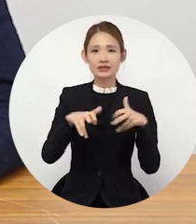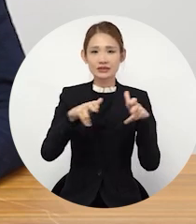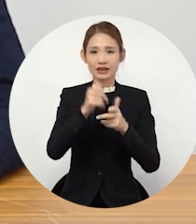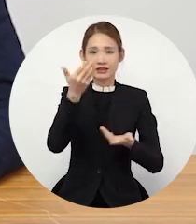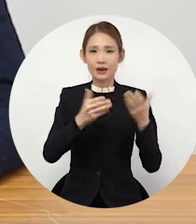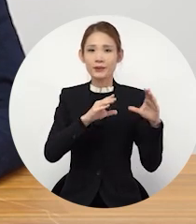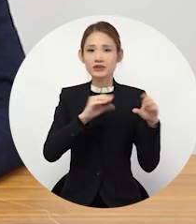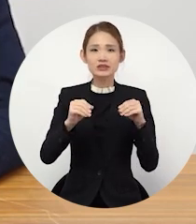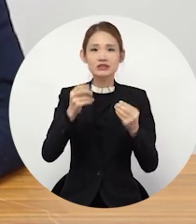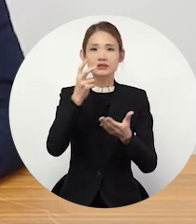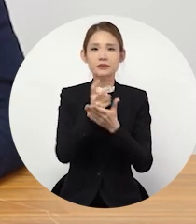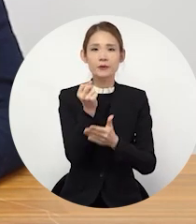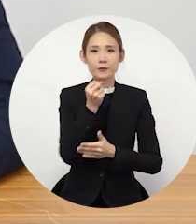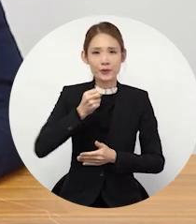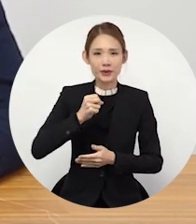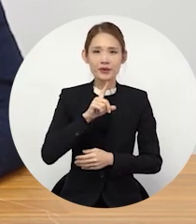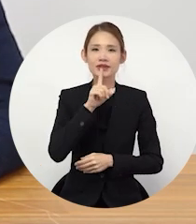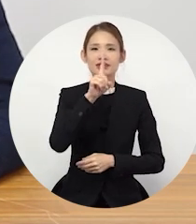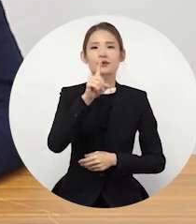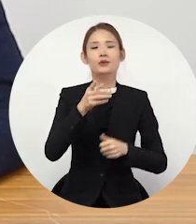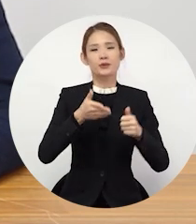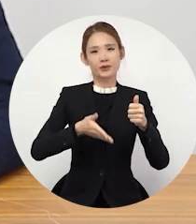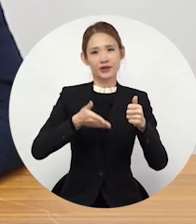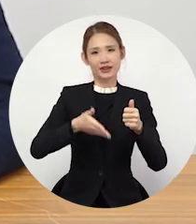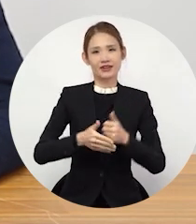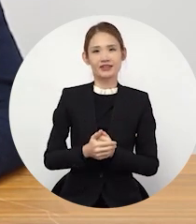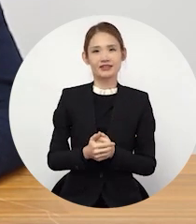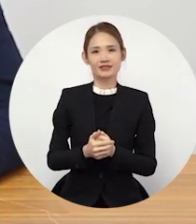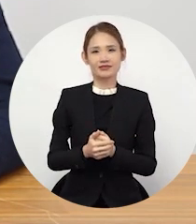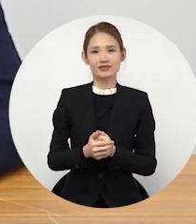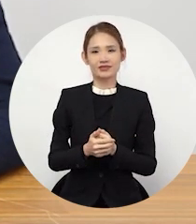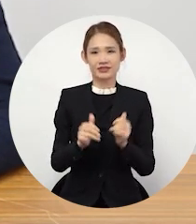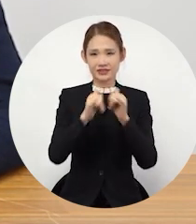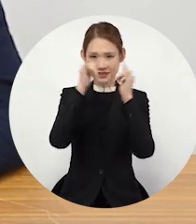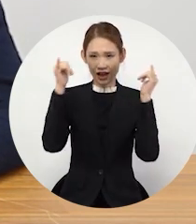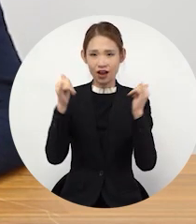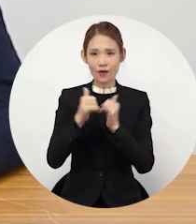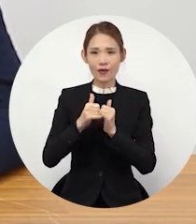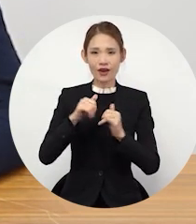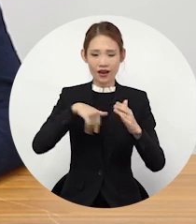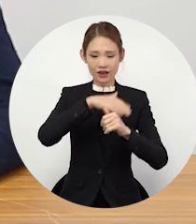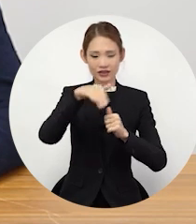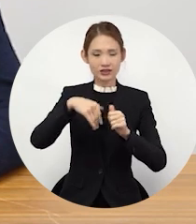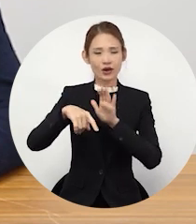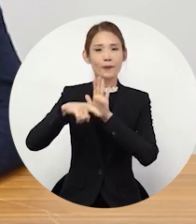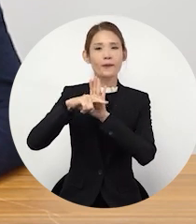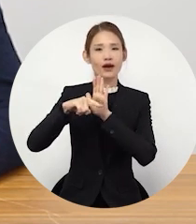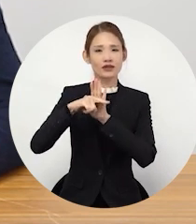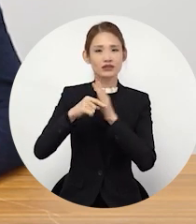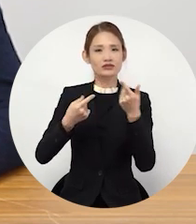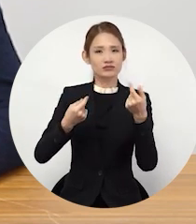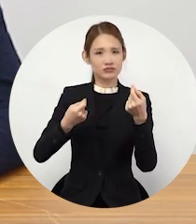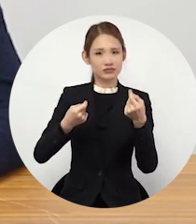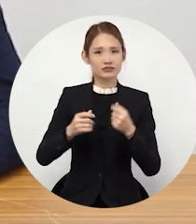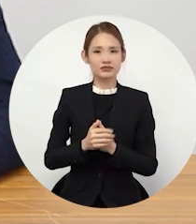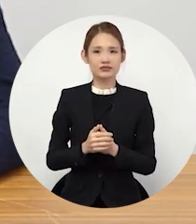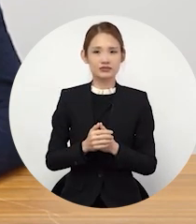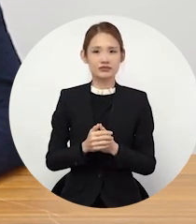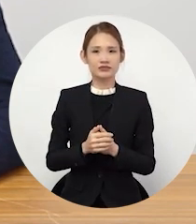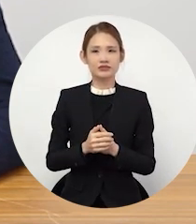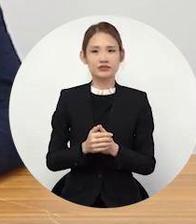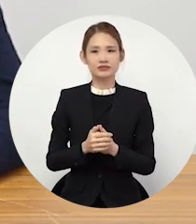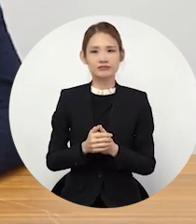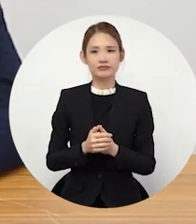발각하시면 장애인 차별 금지법의 위반으로 신고를 해주시면 좋을 것 같은데. 이게 사회적으로도 좀 마이너스인 게